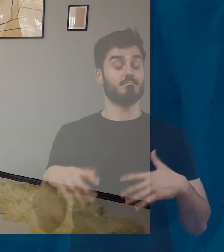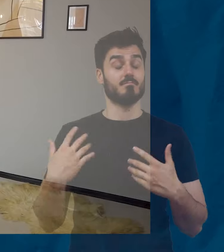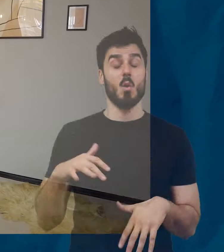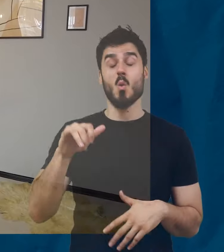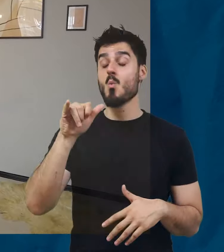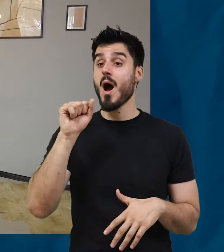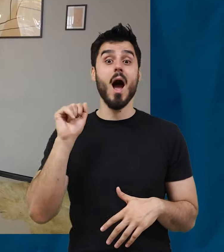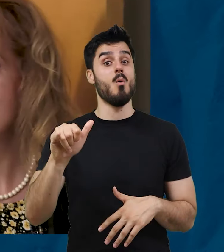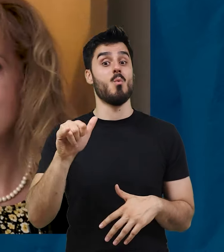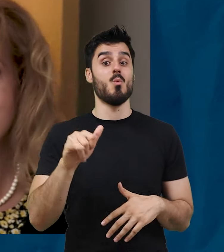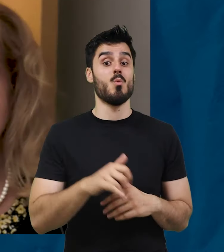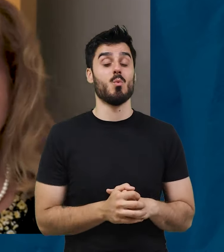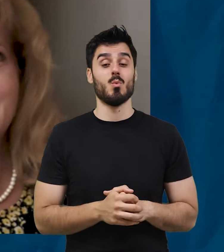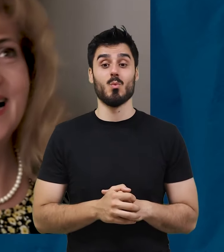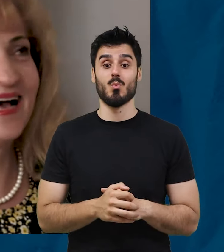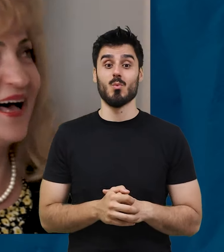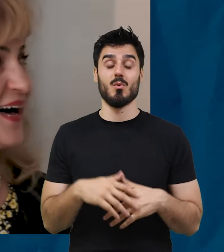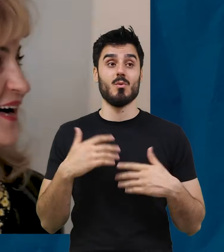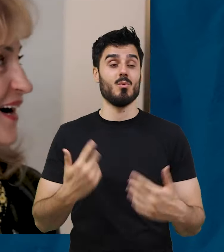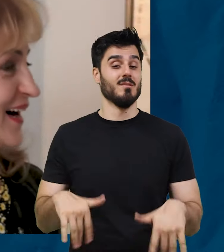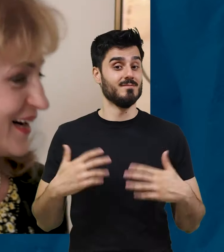Вау! Еха!